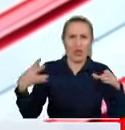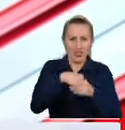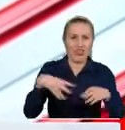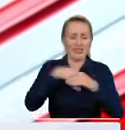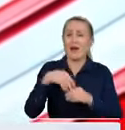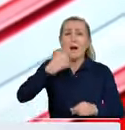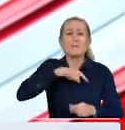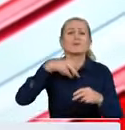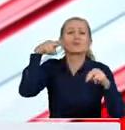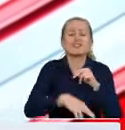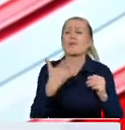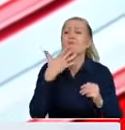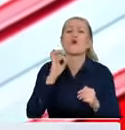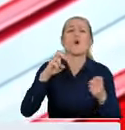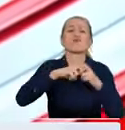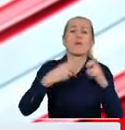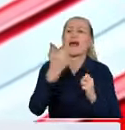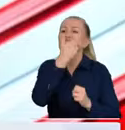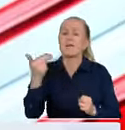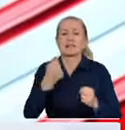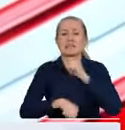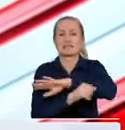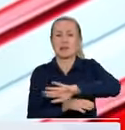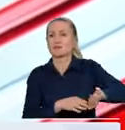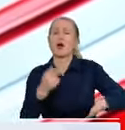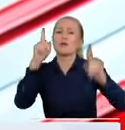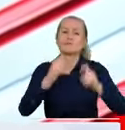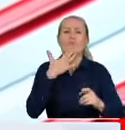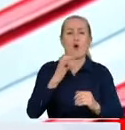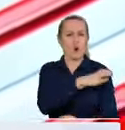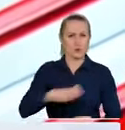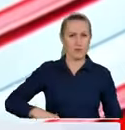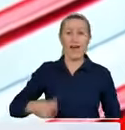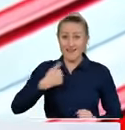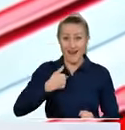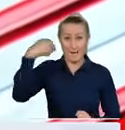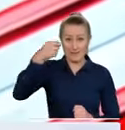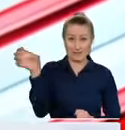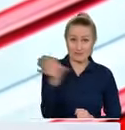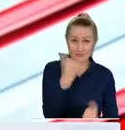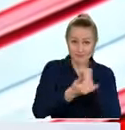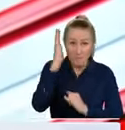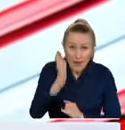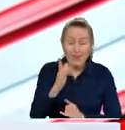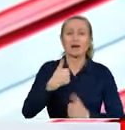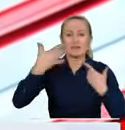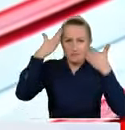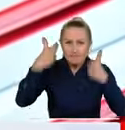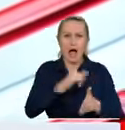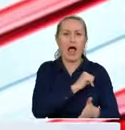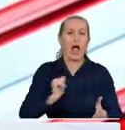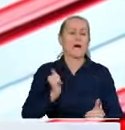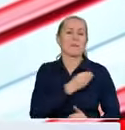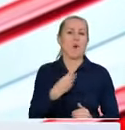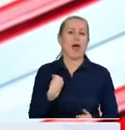zastępczych, zacznijmy mówić o gospodarce. Ja w swojej prezydenturze chcę się skoncentrować na tym, żeby Polska i Polacy weszli na ścieżkę